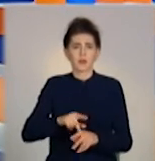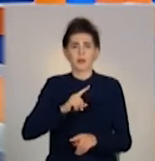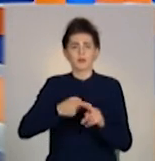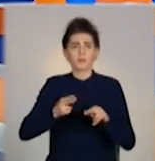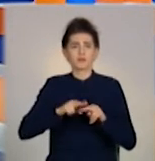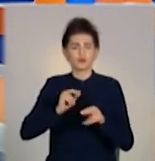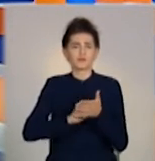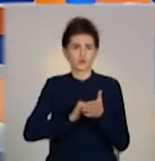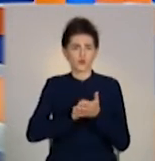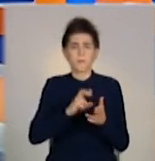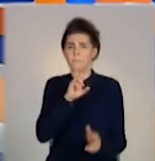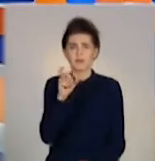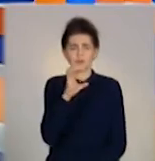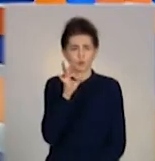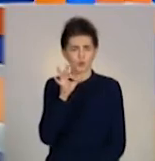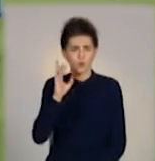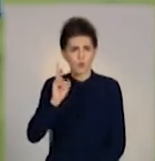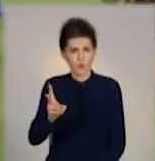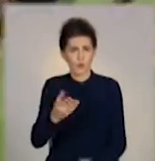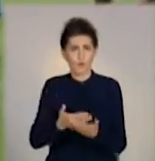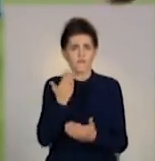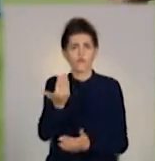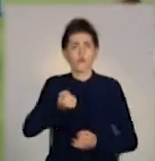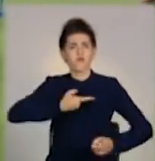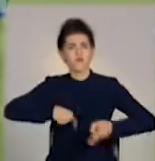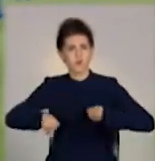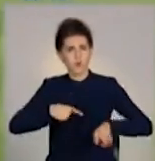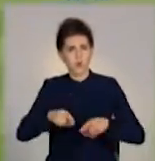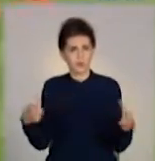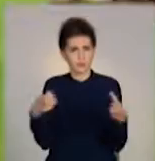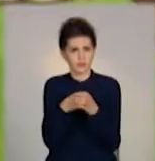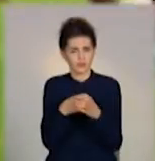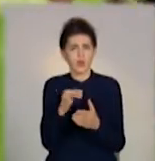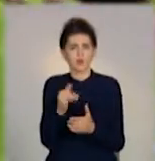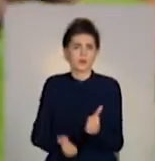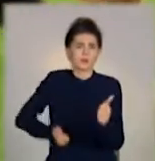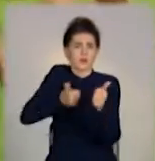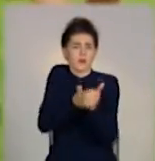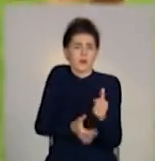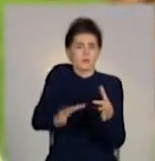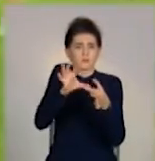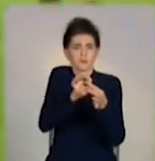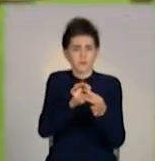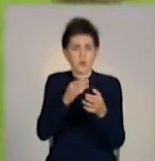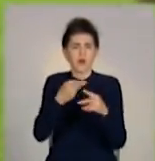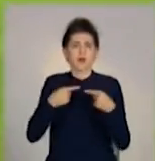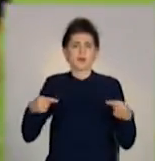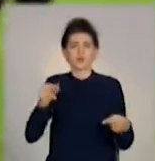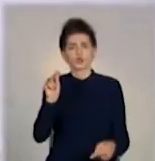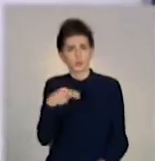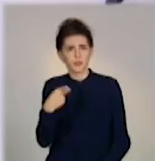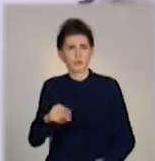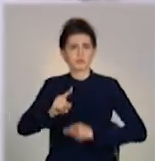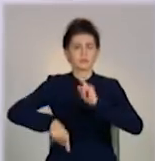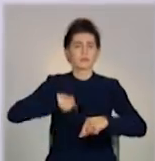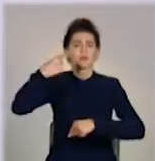Безстрокову паузу взяла й українська прем'єр-ліга з футболу. Слідом усі чемпіонати світу в першому дивізіоні